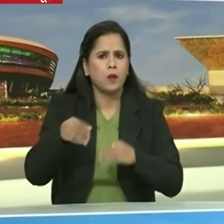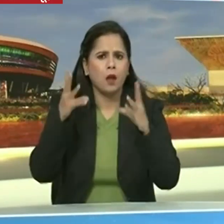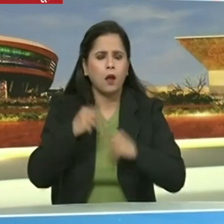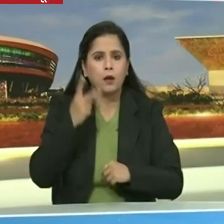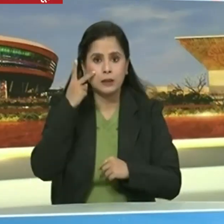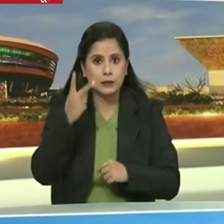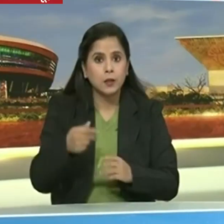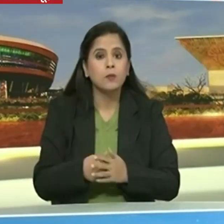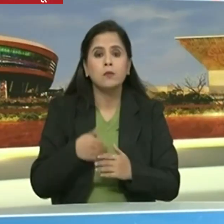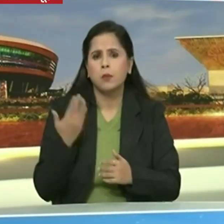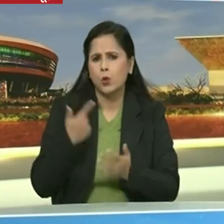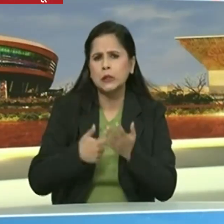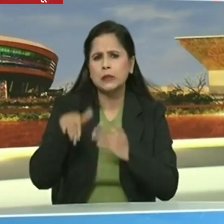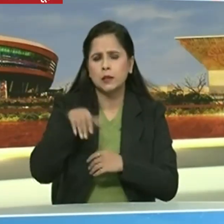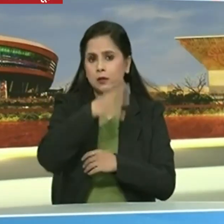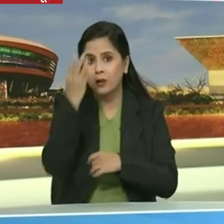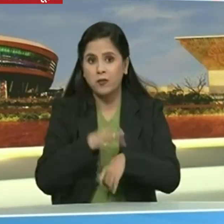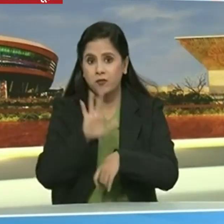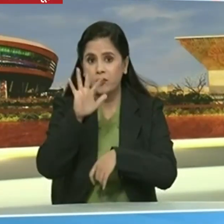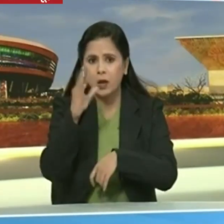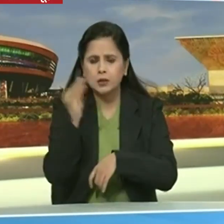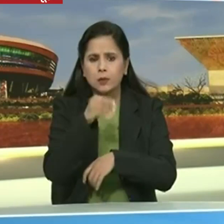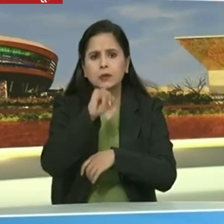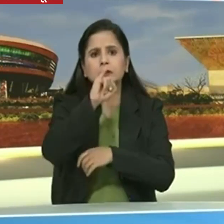मुताबिक राजस्थान में शाम 5 बजे तक